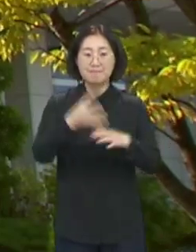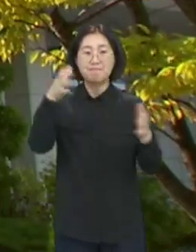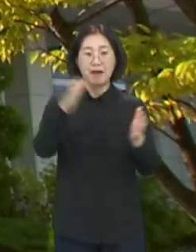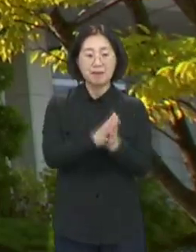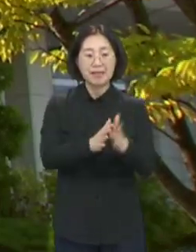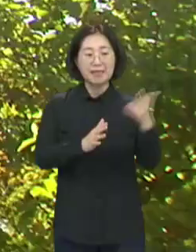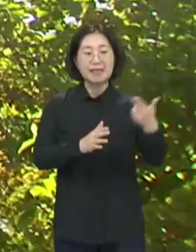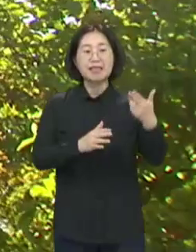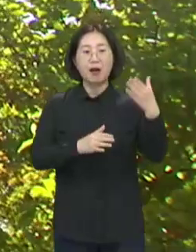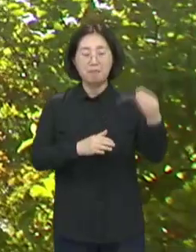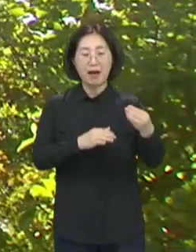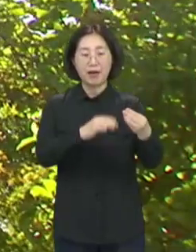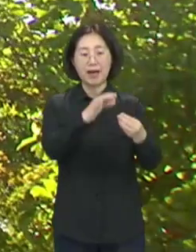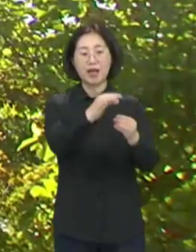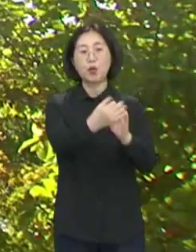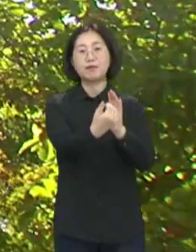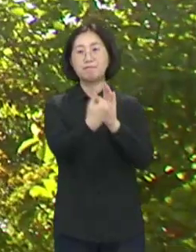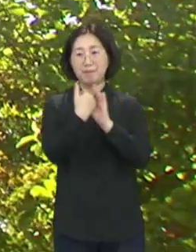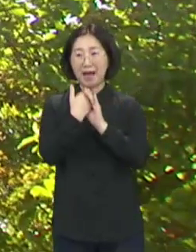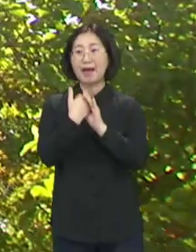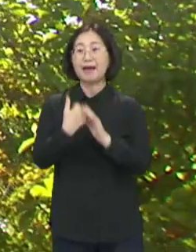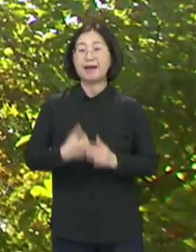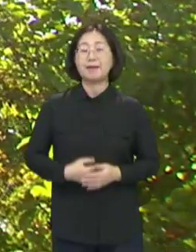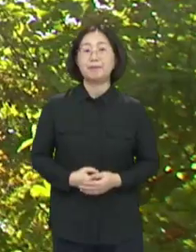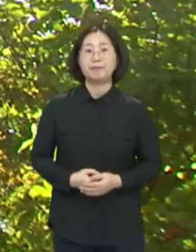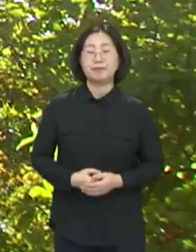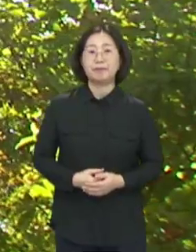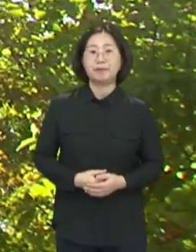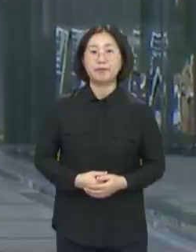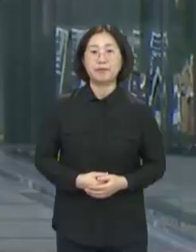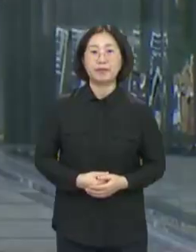7천만 원 상당의 금품을 받아 챙긴 혐의를 받고 있습니다.